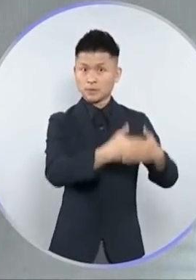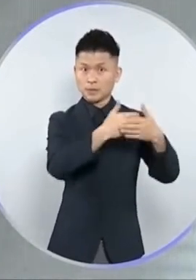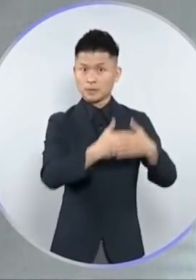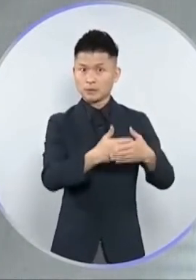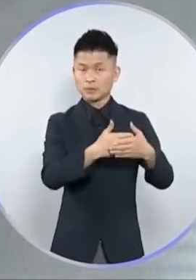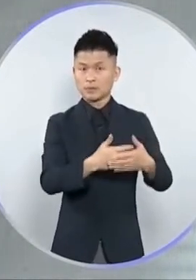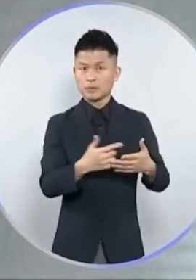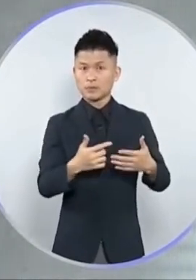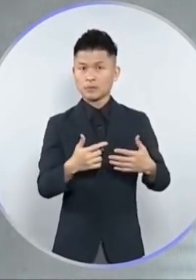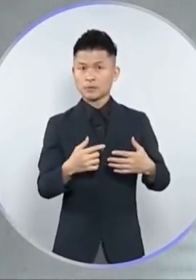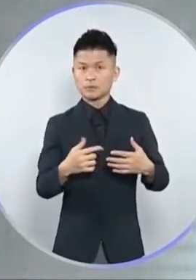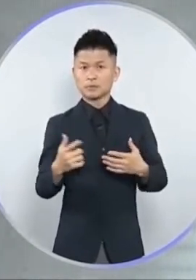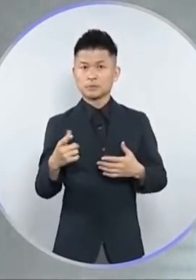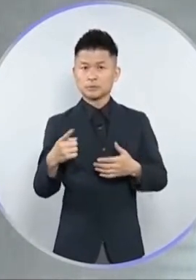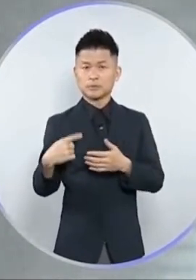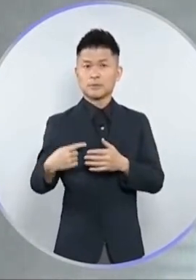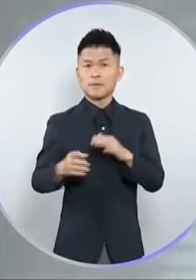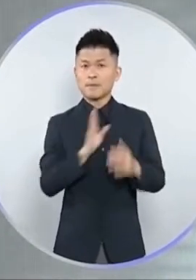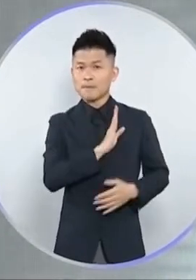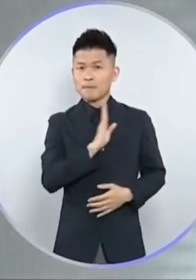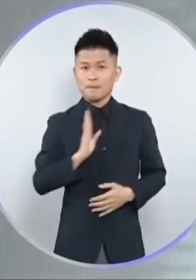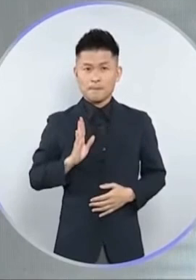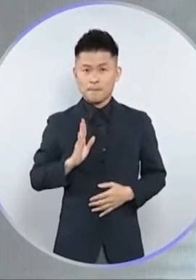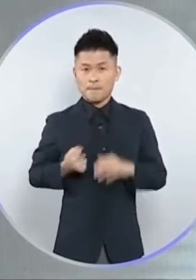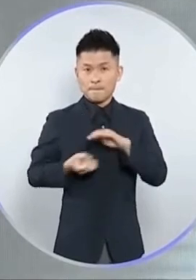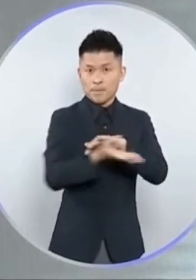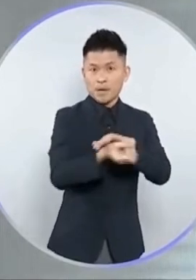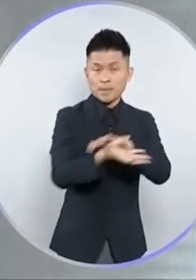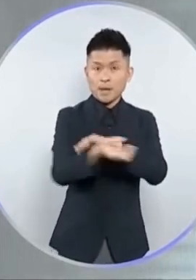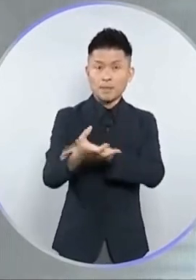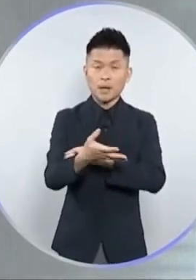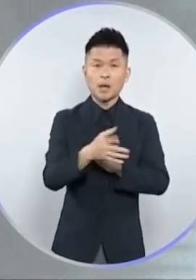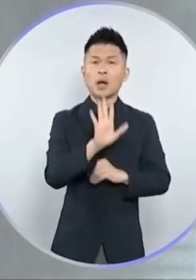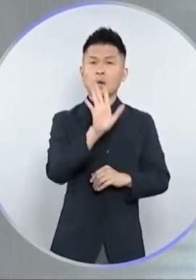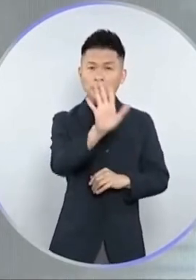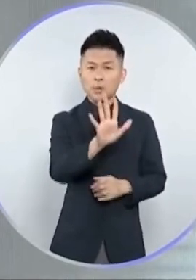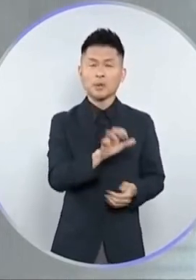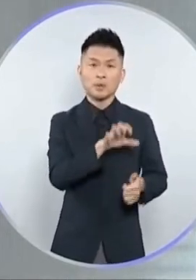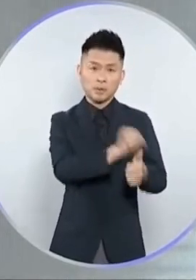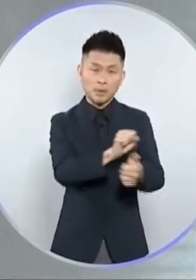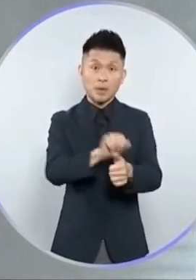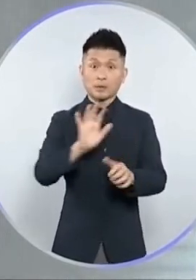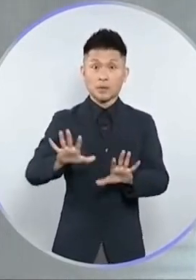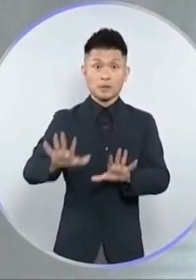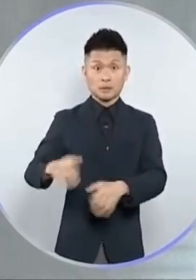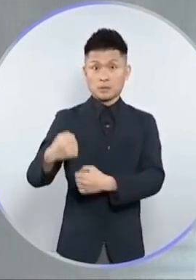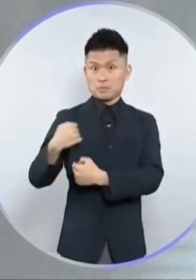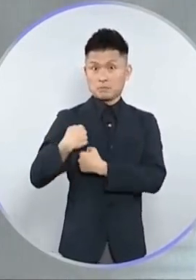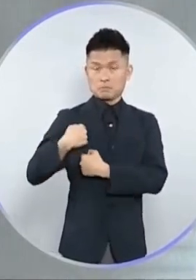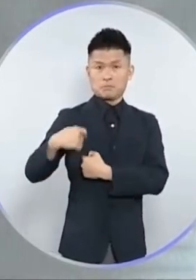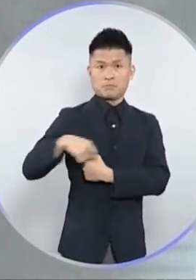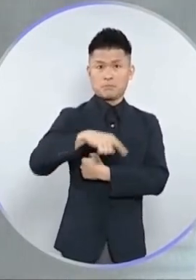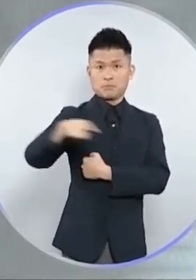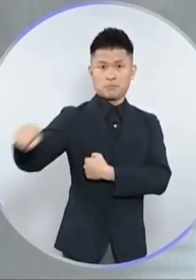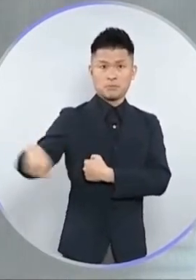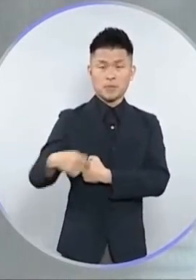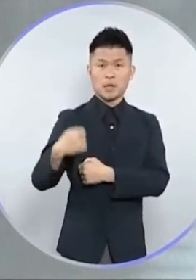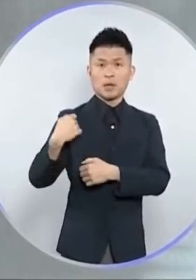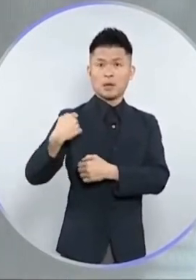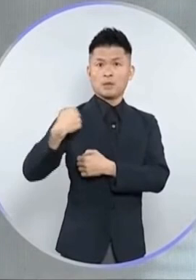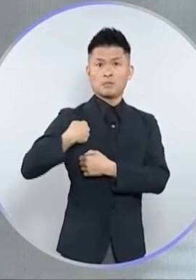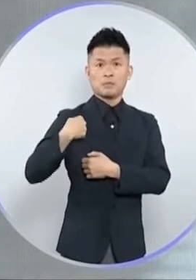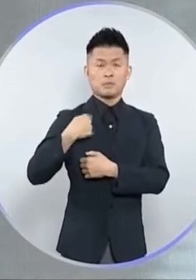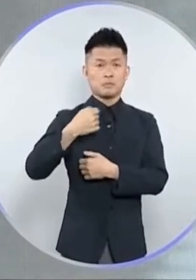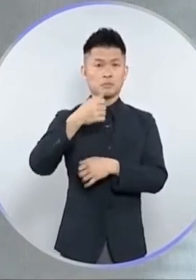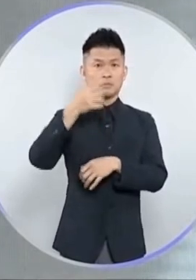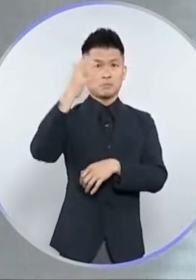和啊，出卖国家的利益，但是我们也要肯定有更多的现役国军或是退役将领是婉拒